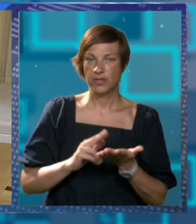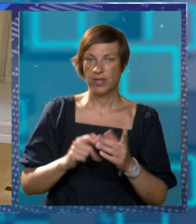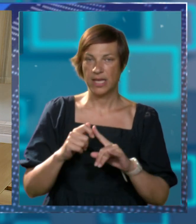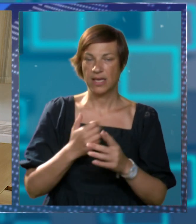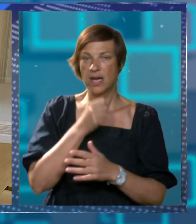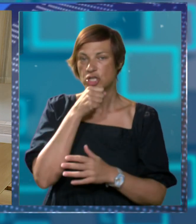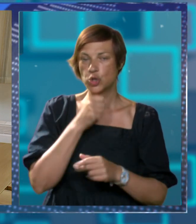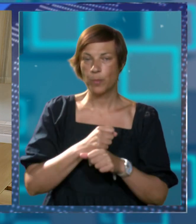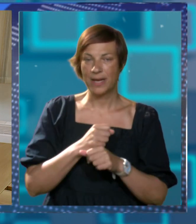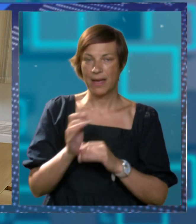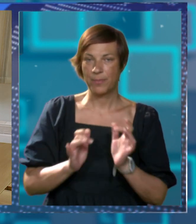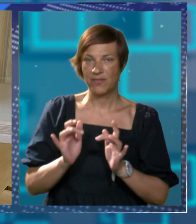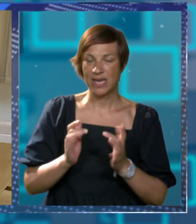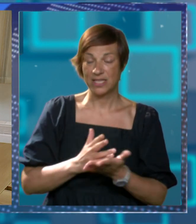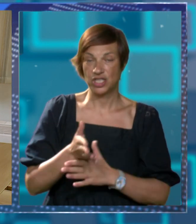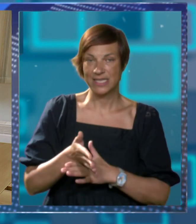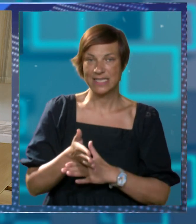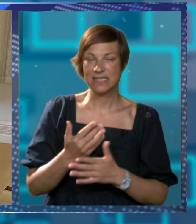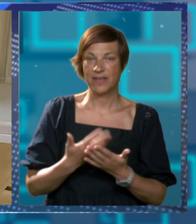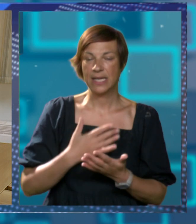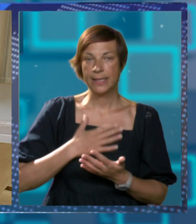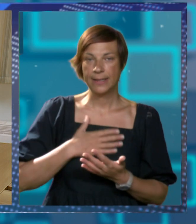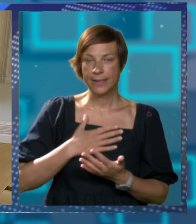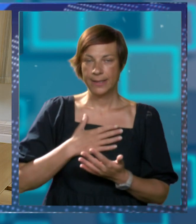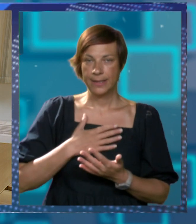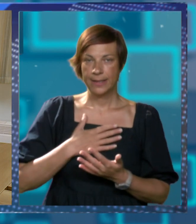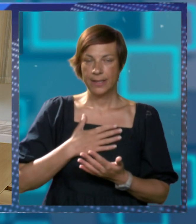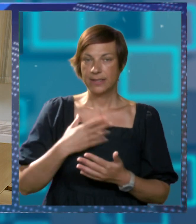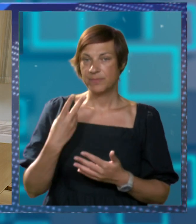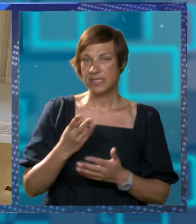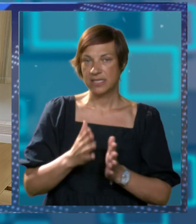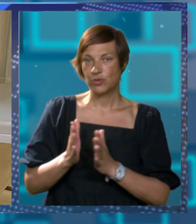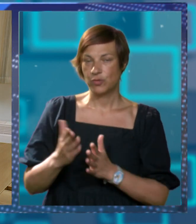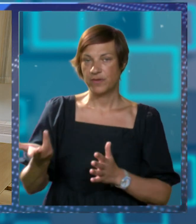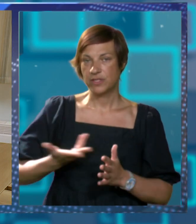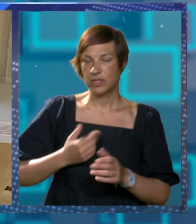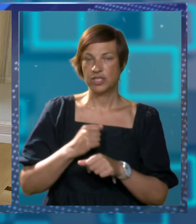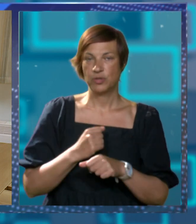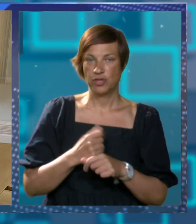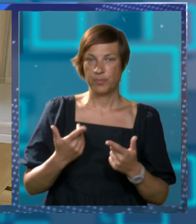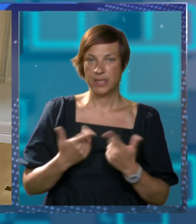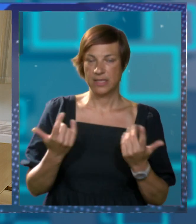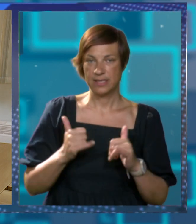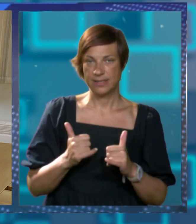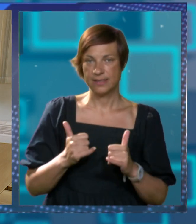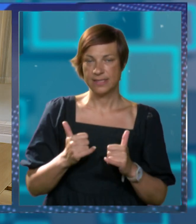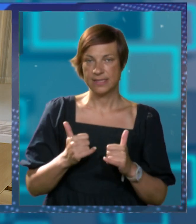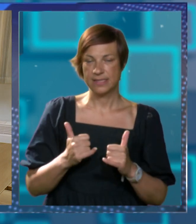Župe, i napravili natječaj i izveli. Nadam se za drugu fazu da ćemo dobiti građevinsku dozvolu